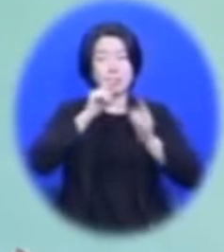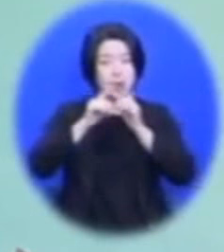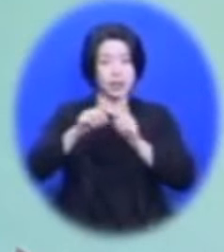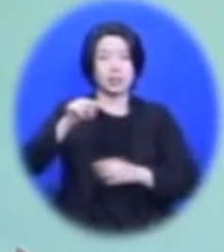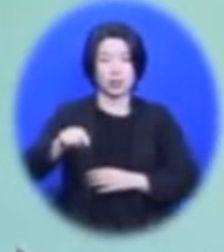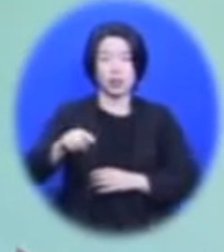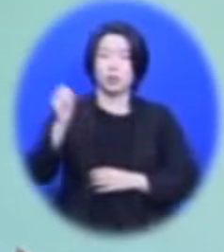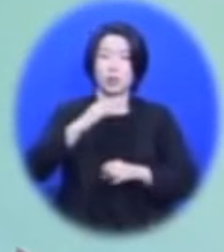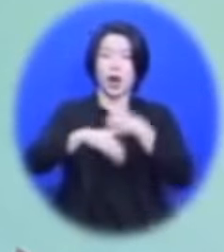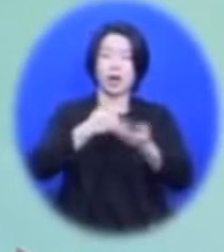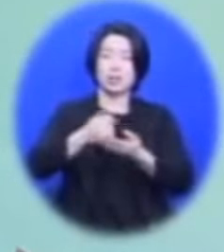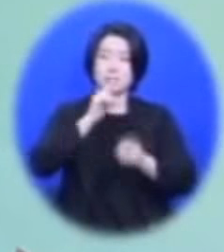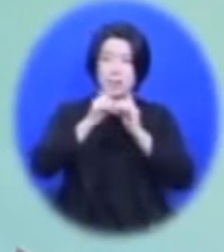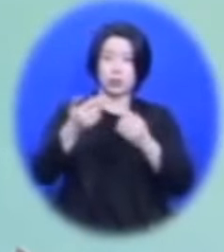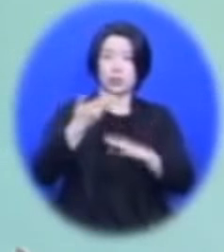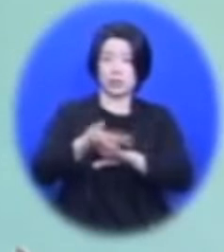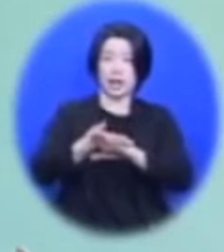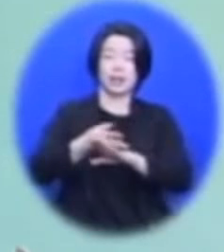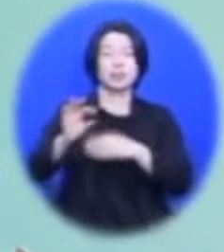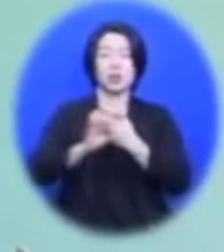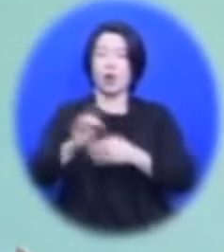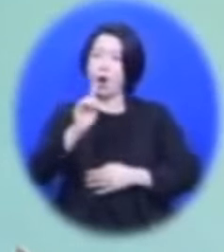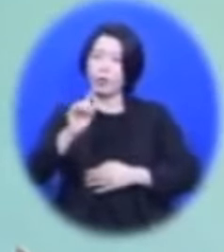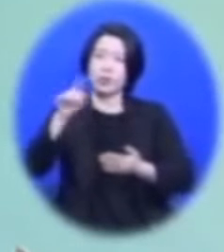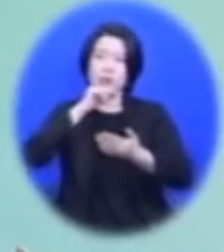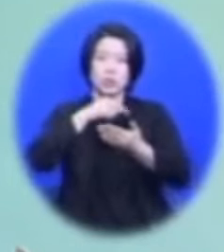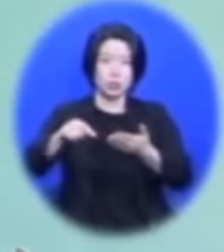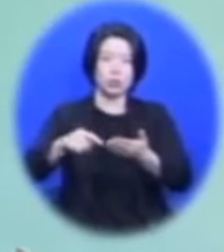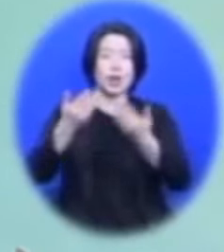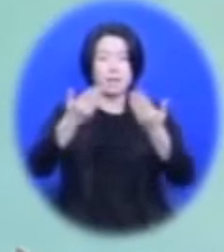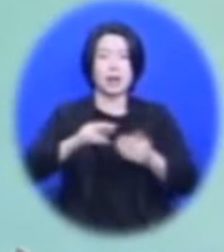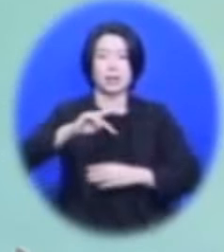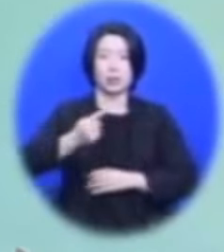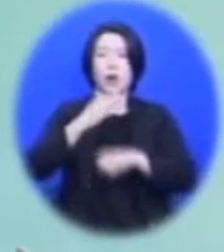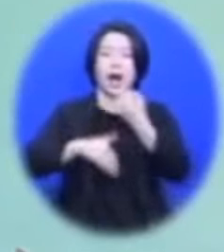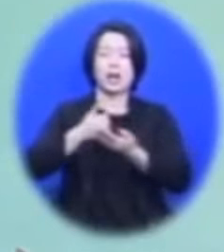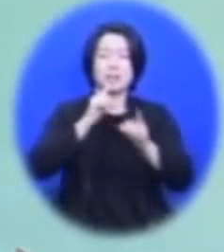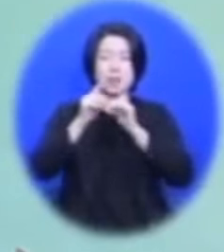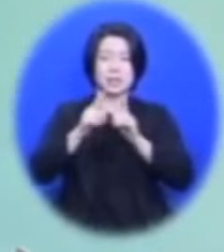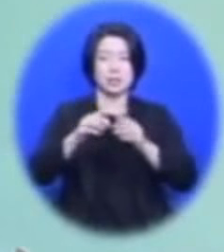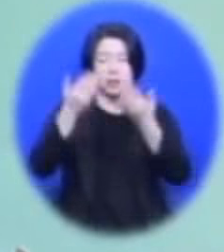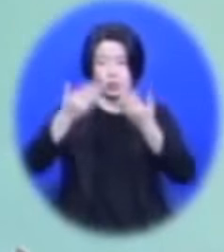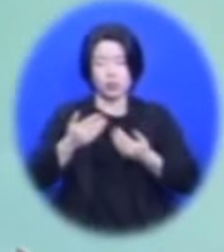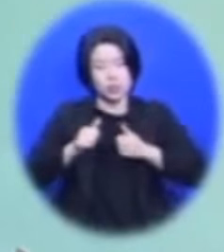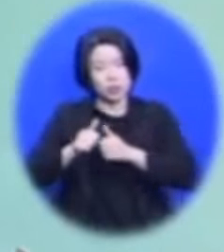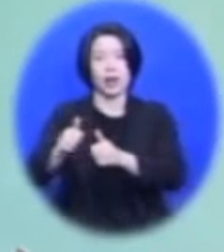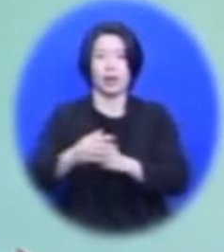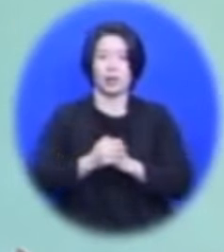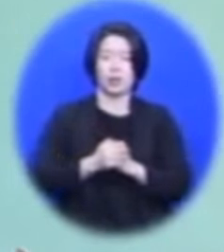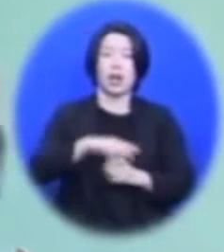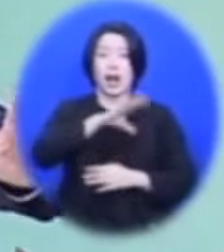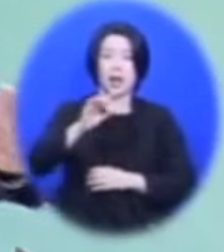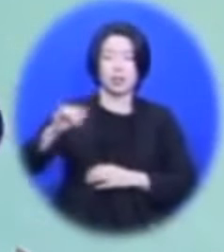하나님이 말하는 게 다르면 우리는 어떤 손해를 보고서라도 하나님이 말씀하시는 대로 갑니다. 때때로 세상